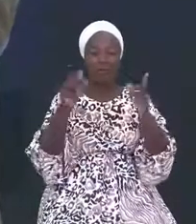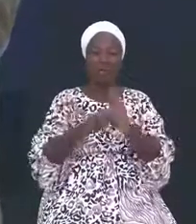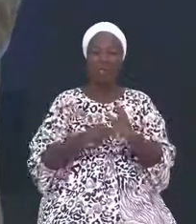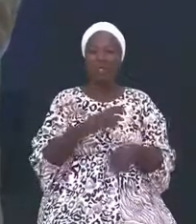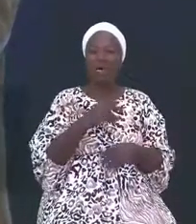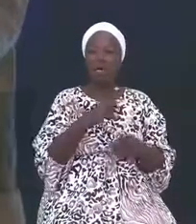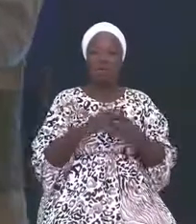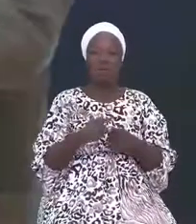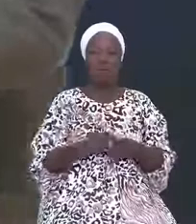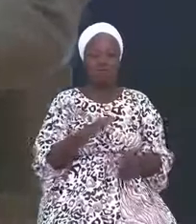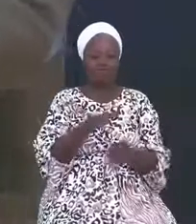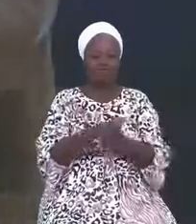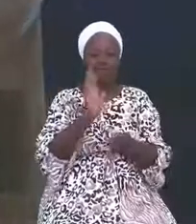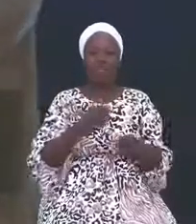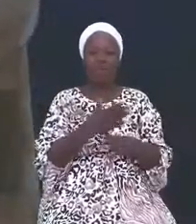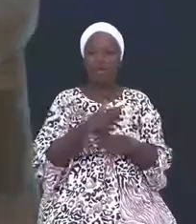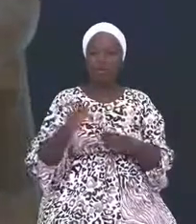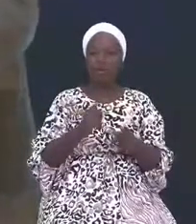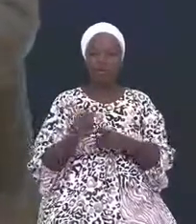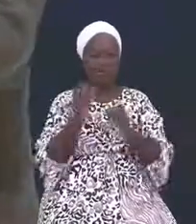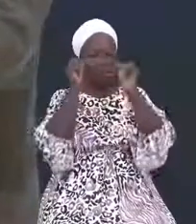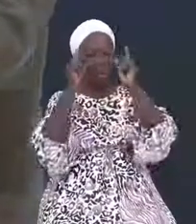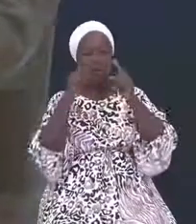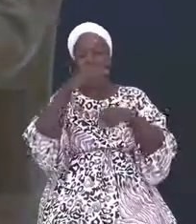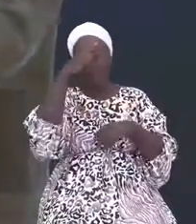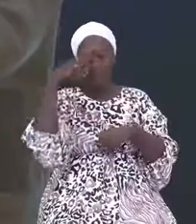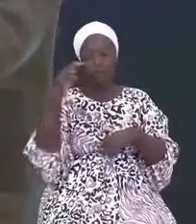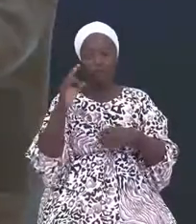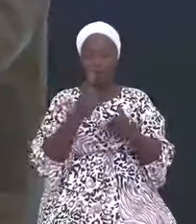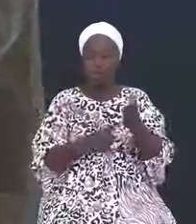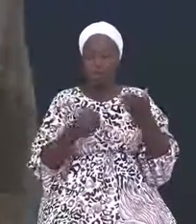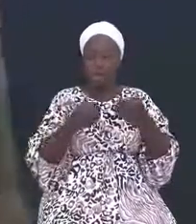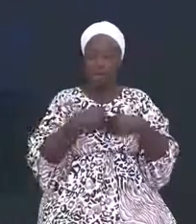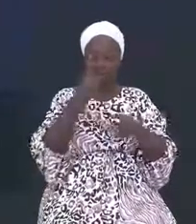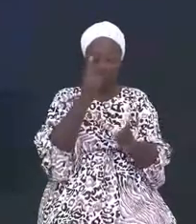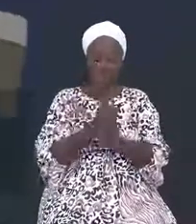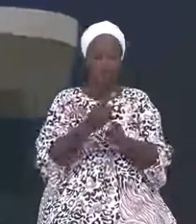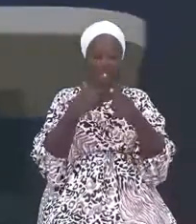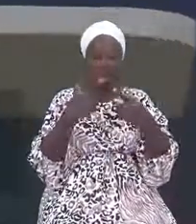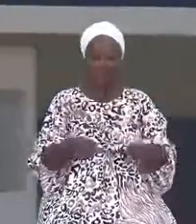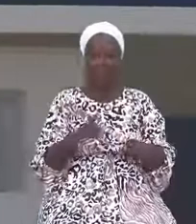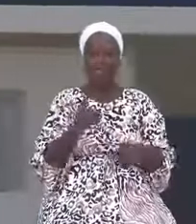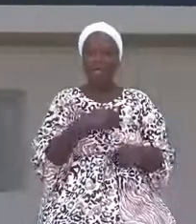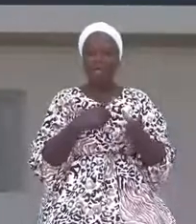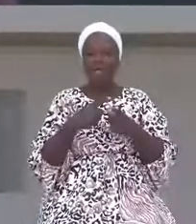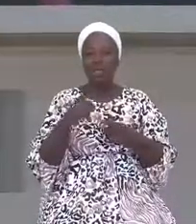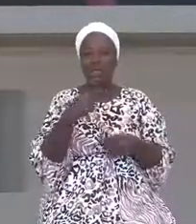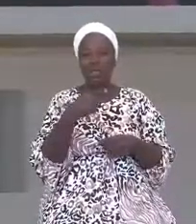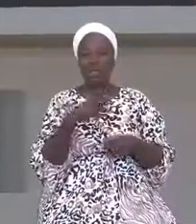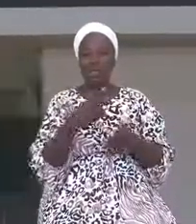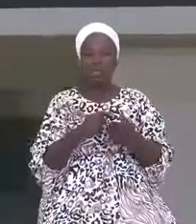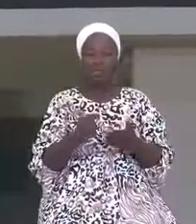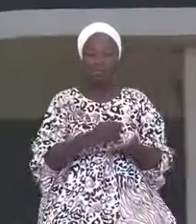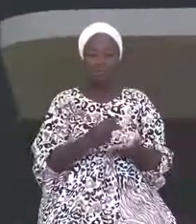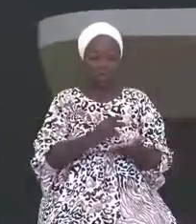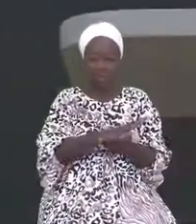étaient surpris à cause de ce qui venait de se passer. Et on nous dit, il y